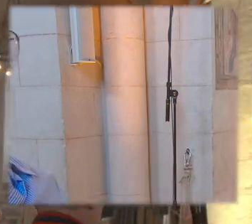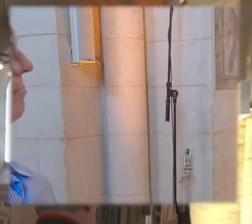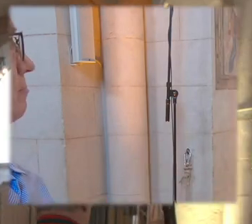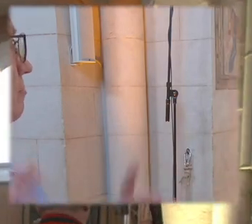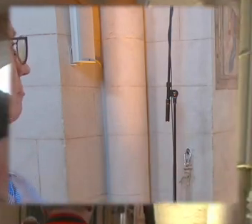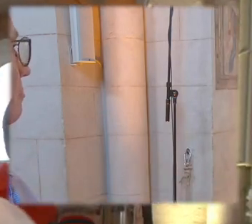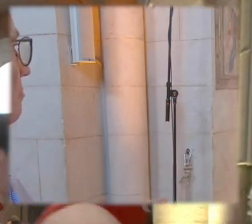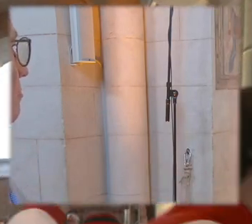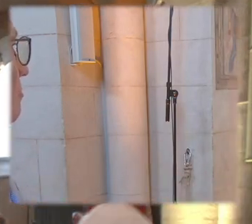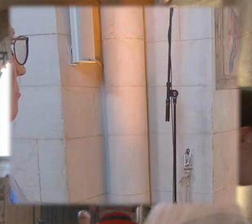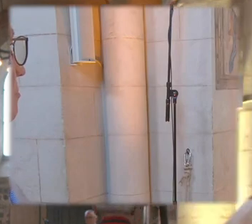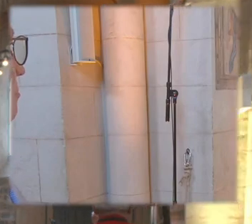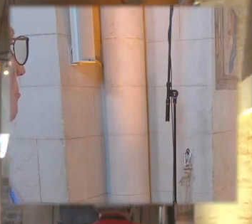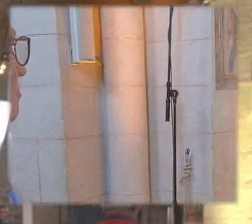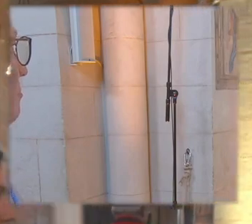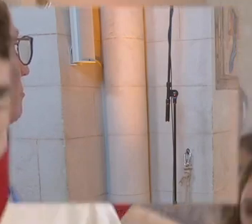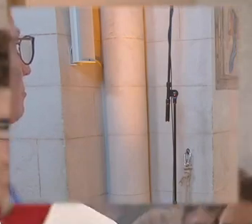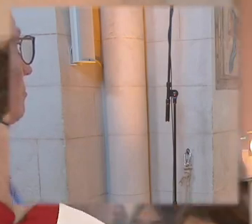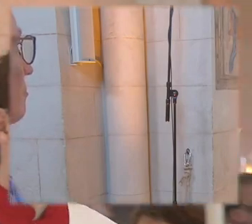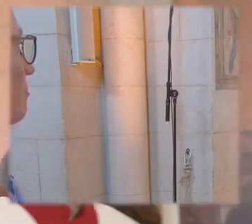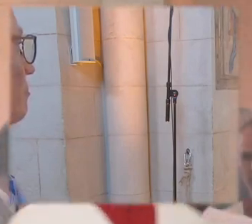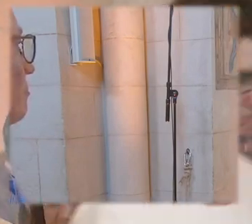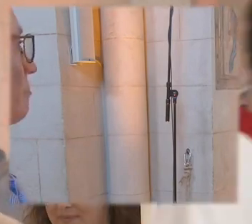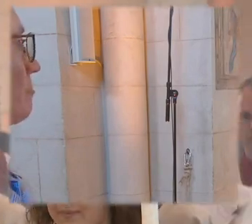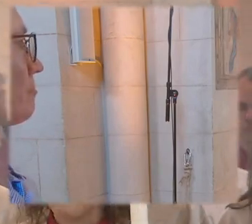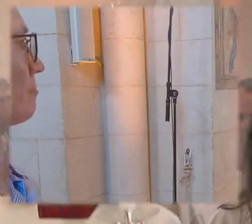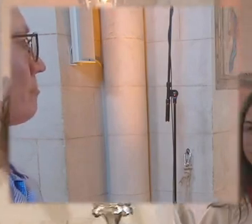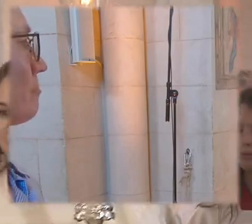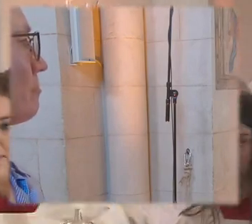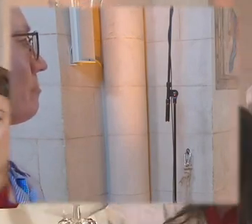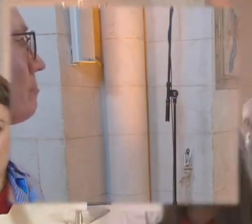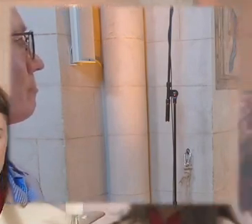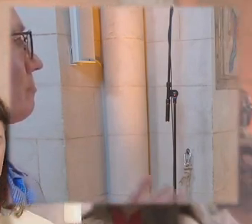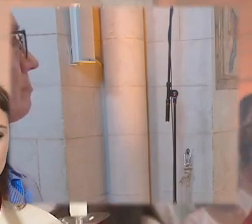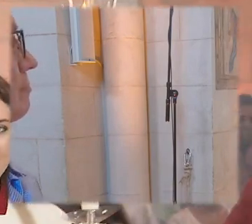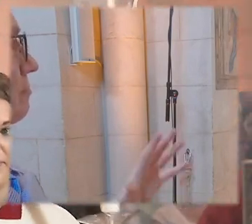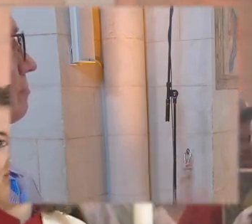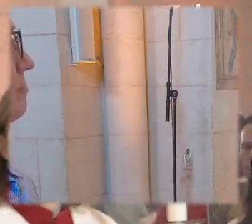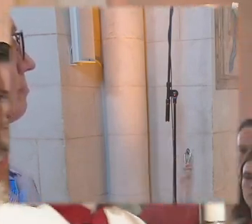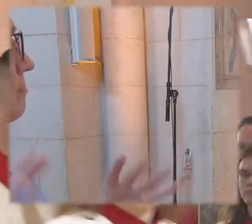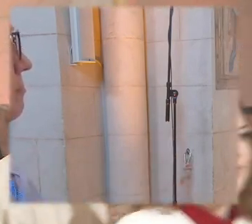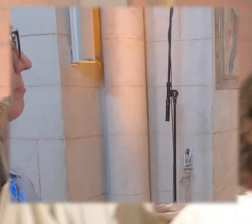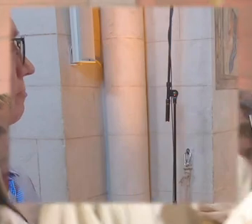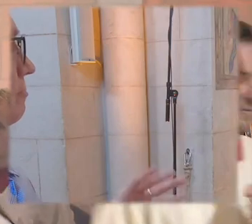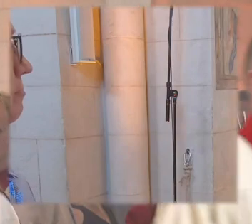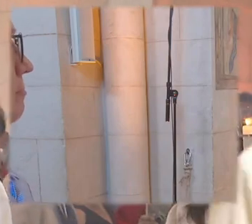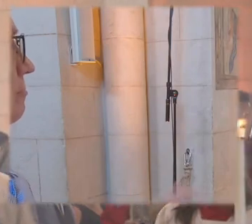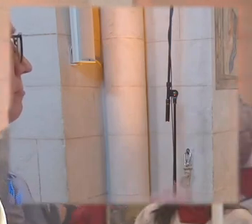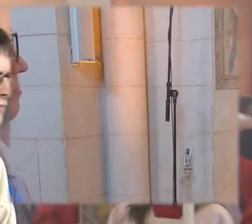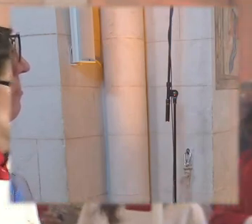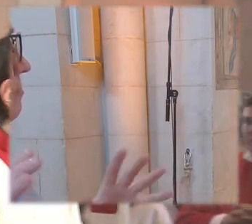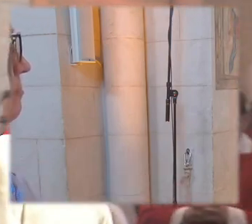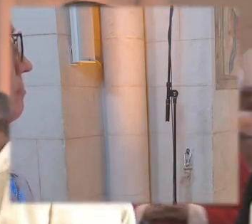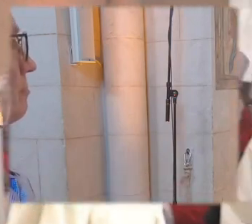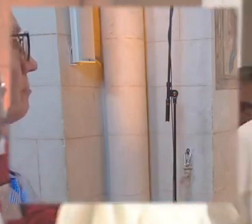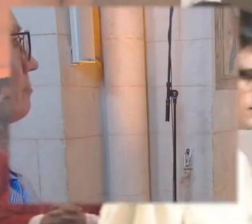war von Konzelebranten, die sich um den Hauptkonzelebranten Kardinal Kurt Koch als den